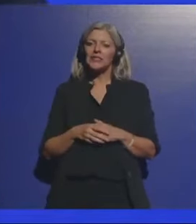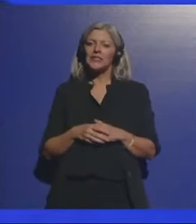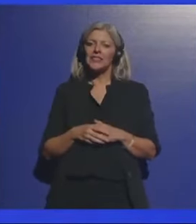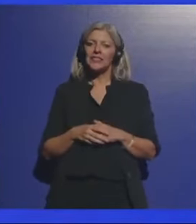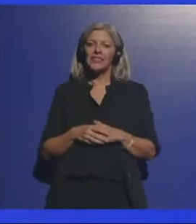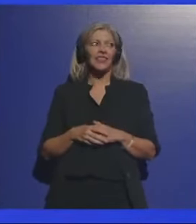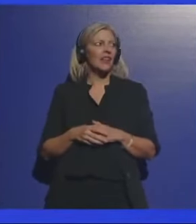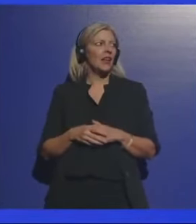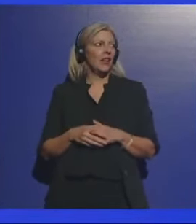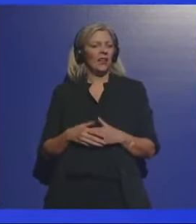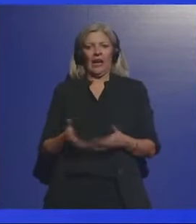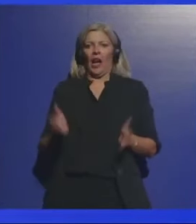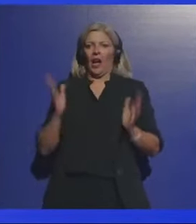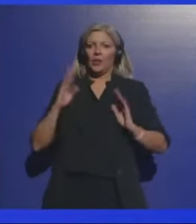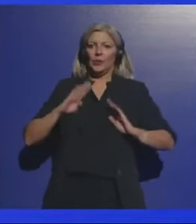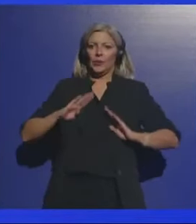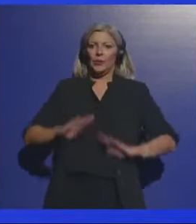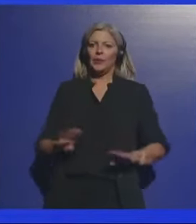ecco